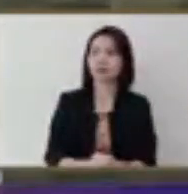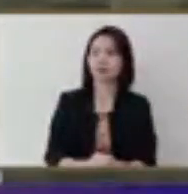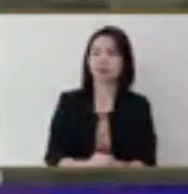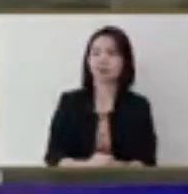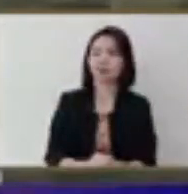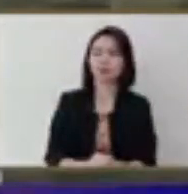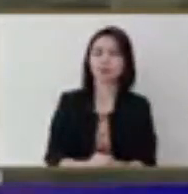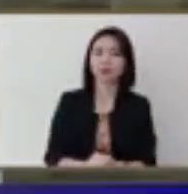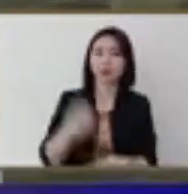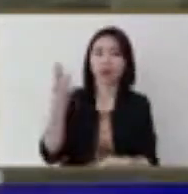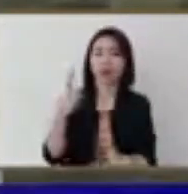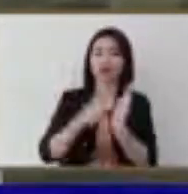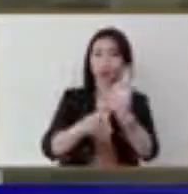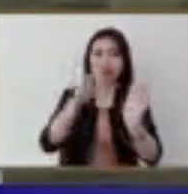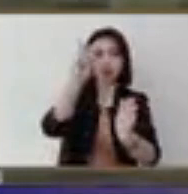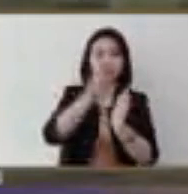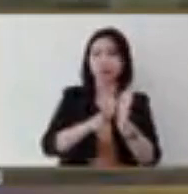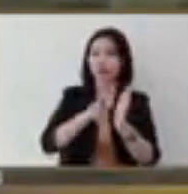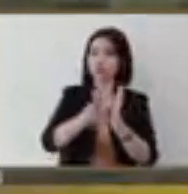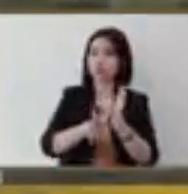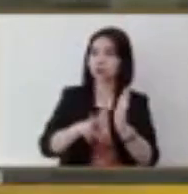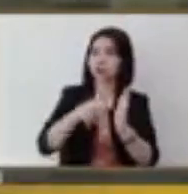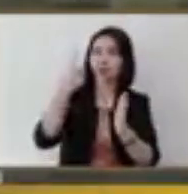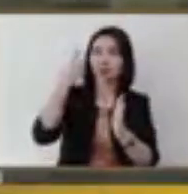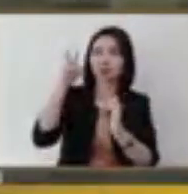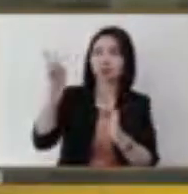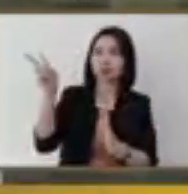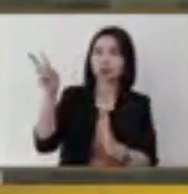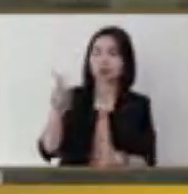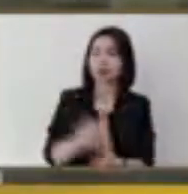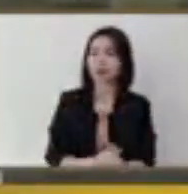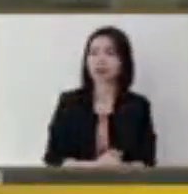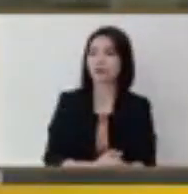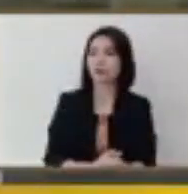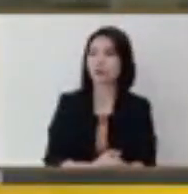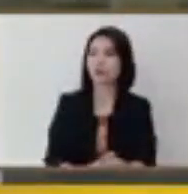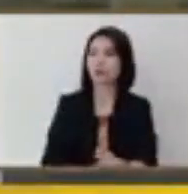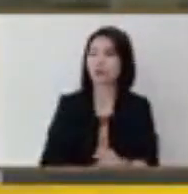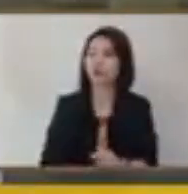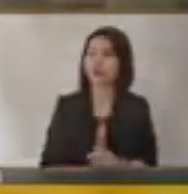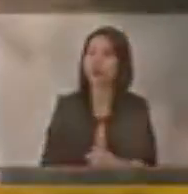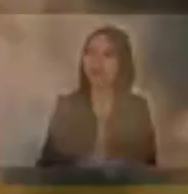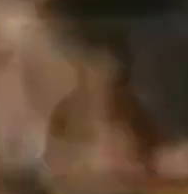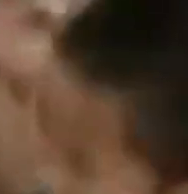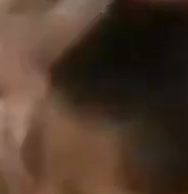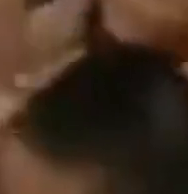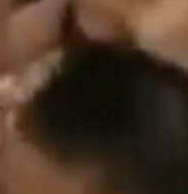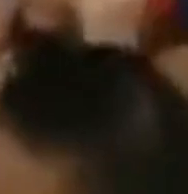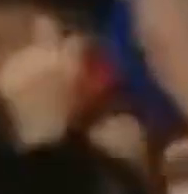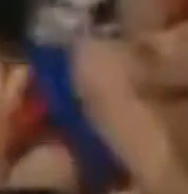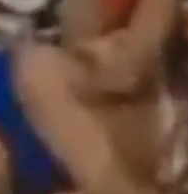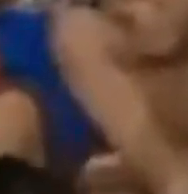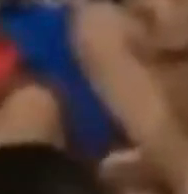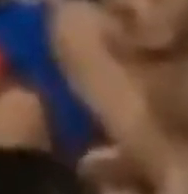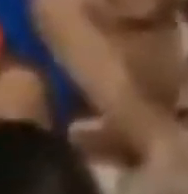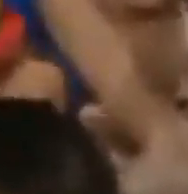going to do, mga kapatid, no? Kung ano maobserbahan po natin dito ay sasabihin ko po sa inyo. Go ahead. Ang talino